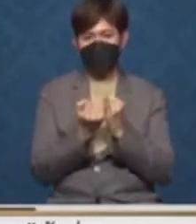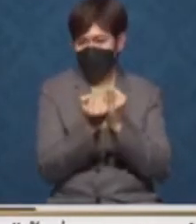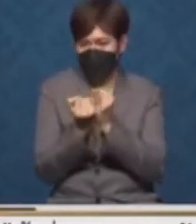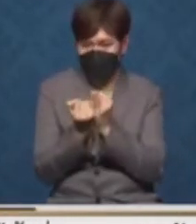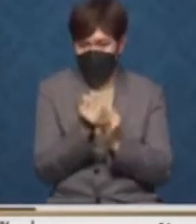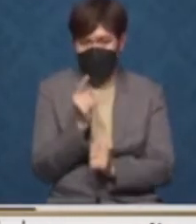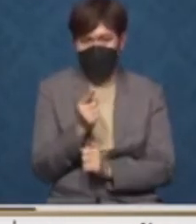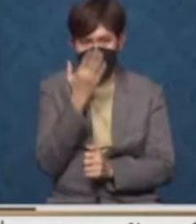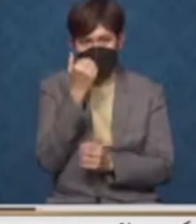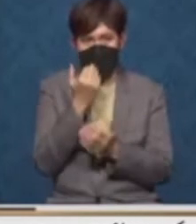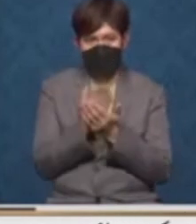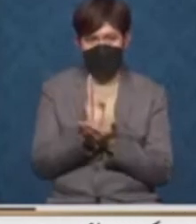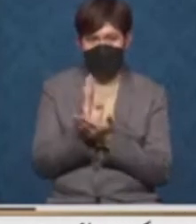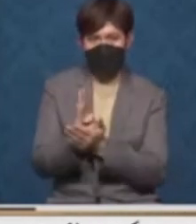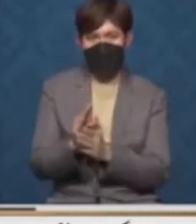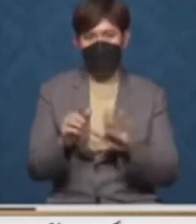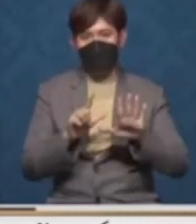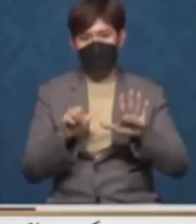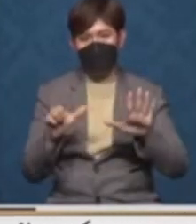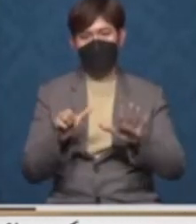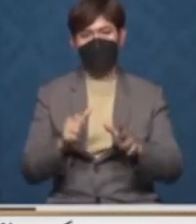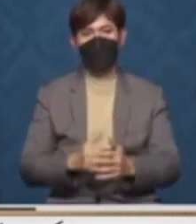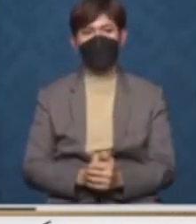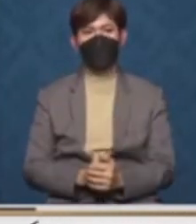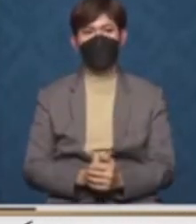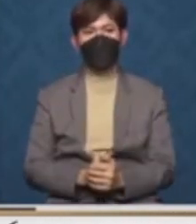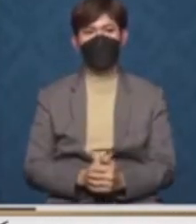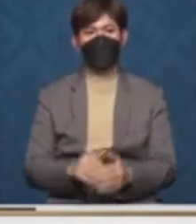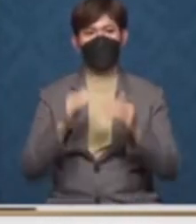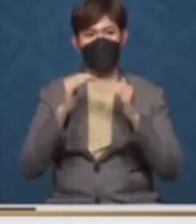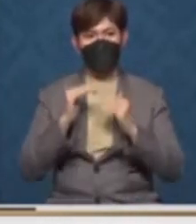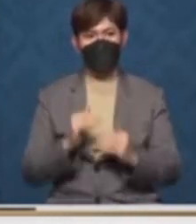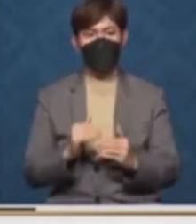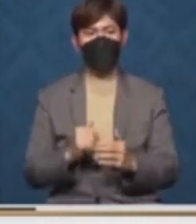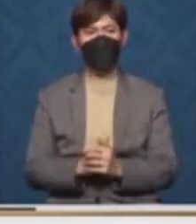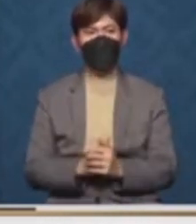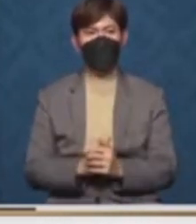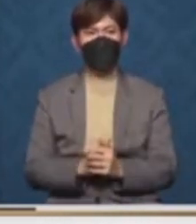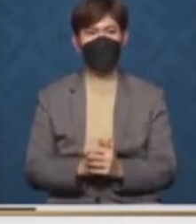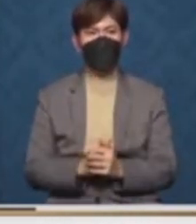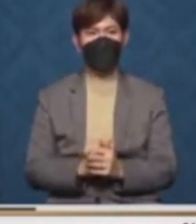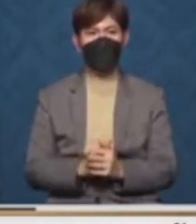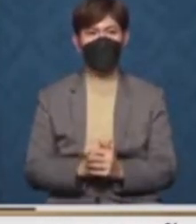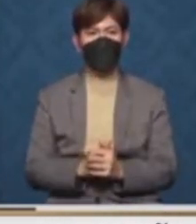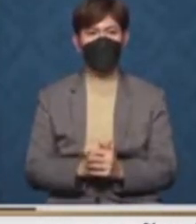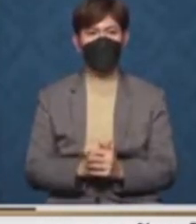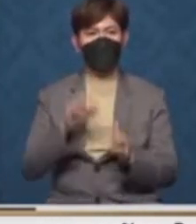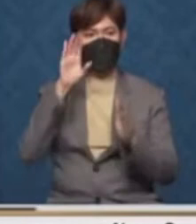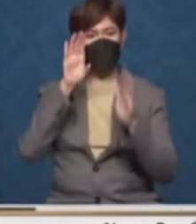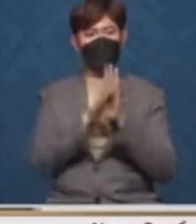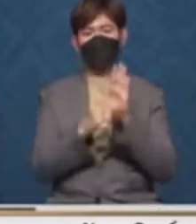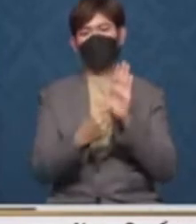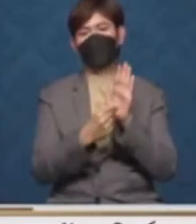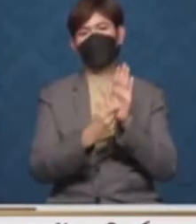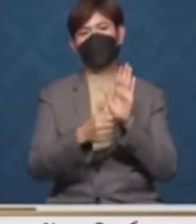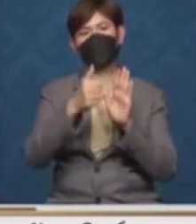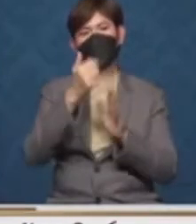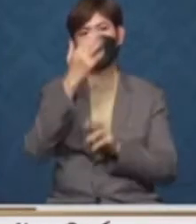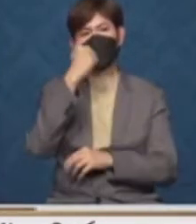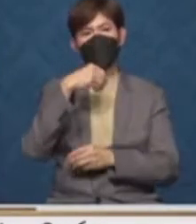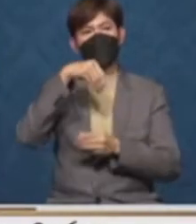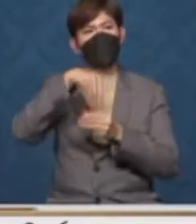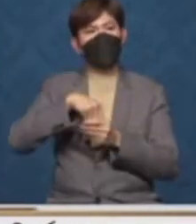แน่ไม่งั้นไม่ไปบริจาคเงิน5ล้านให้กันหรอกครับถัดไปเลยครับรูปนี้เปิดได้แน่เพราะว่าลุงป้อมอยู่ในส